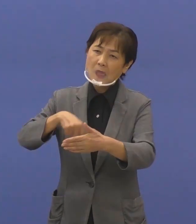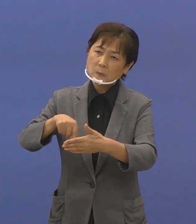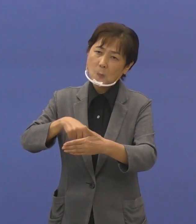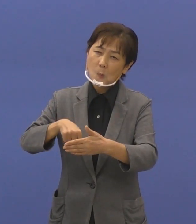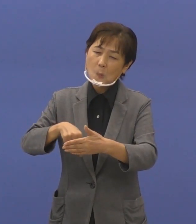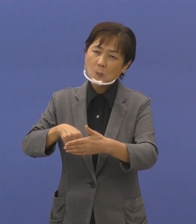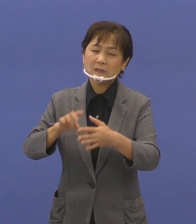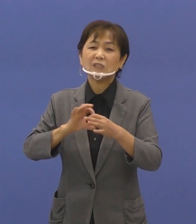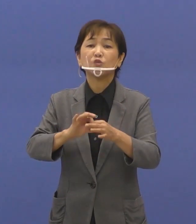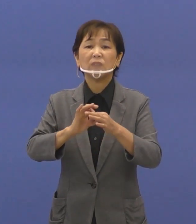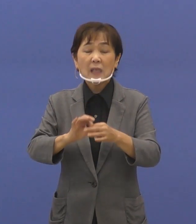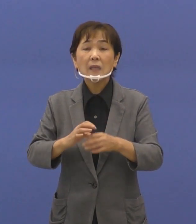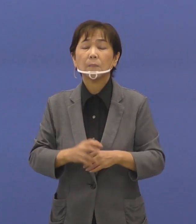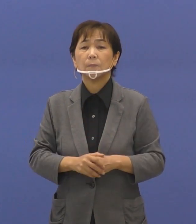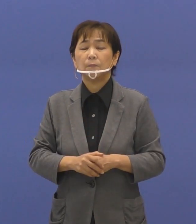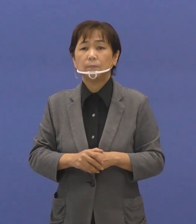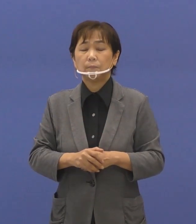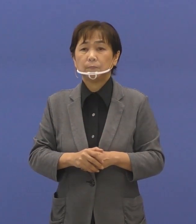党の、